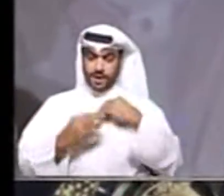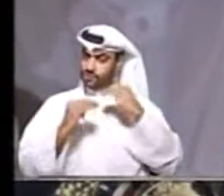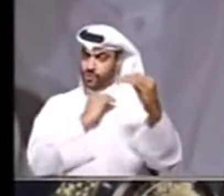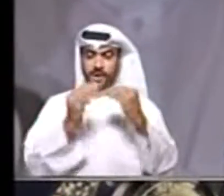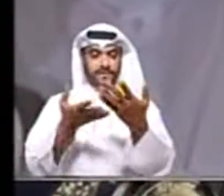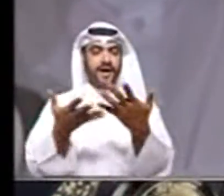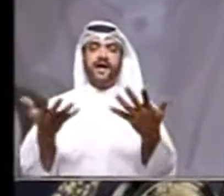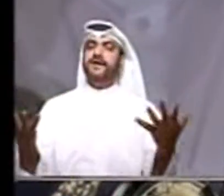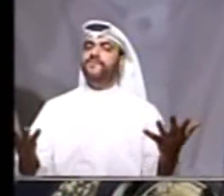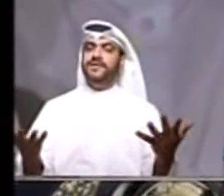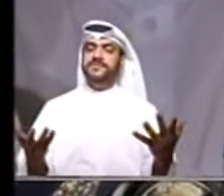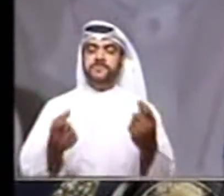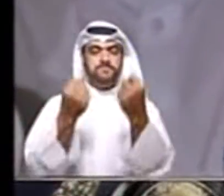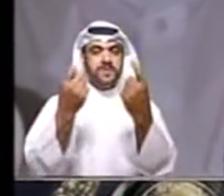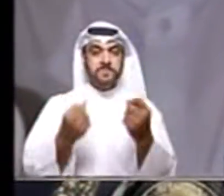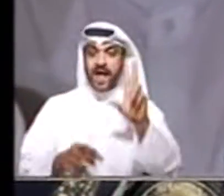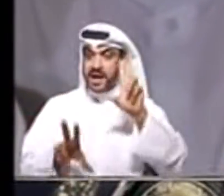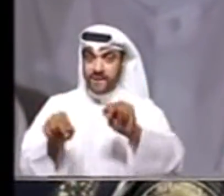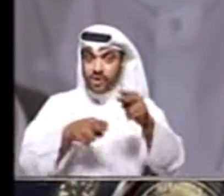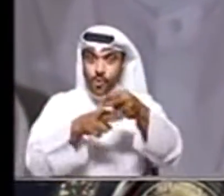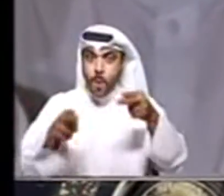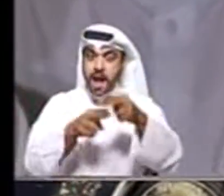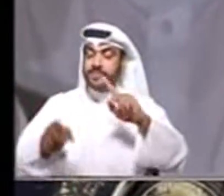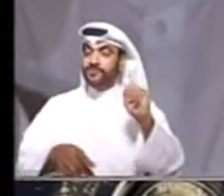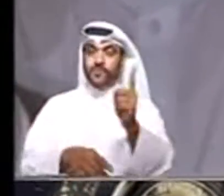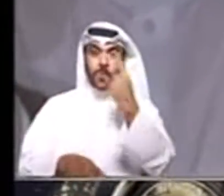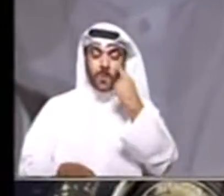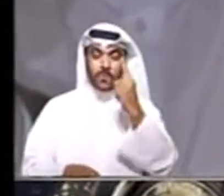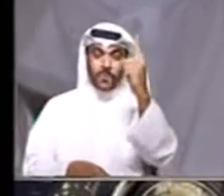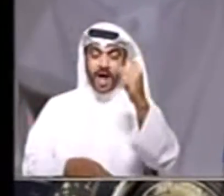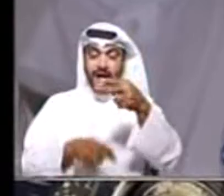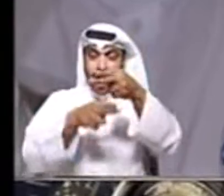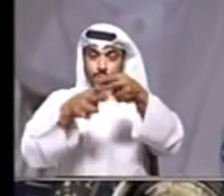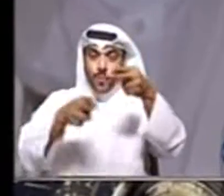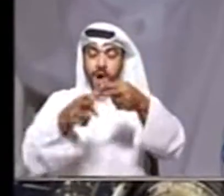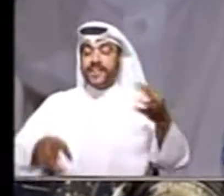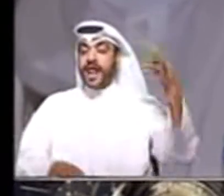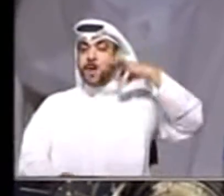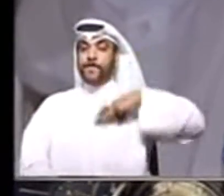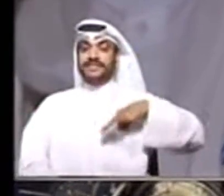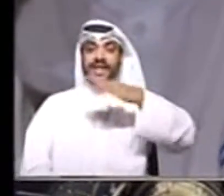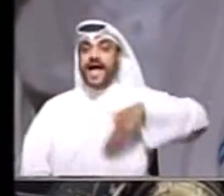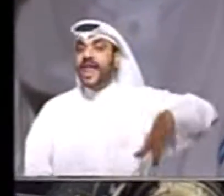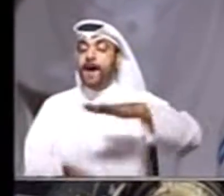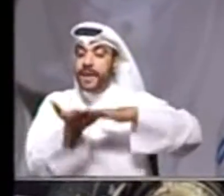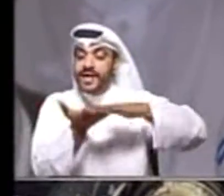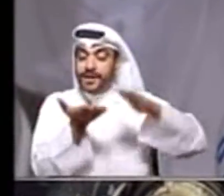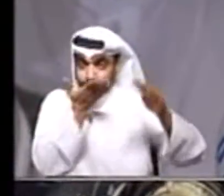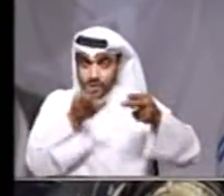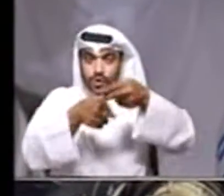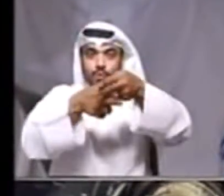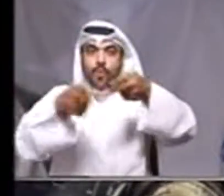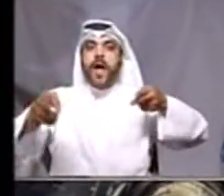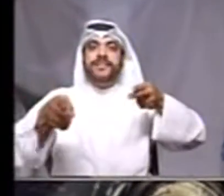التي لا أعتقد أنها توجد في أي مكان، ولكن ما يجمعنا دائما هو المصلحة العامة، هي الكويت التي